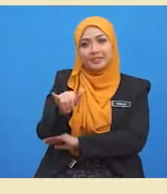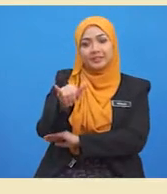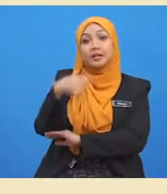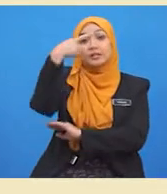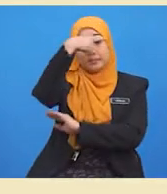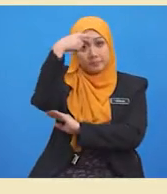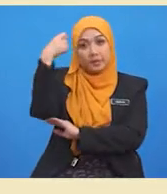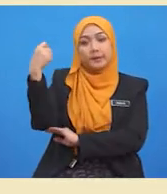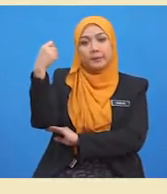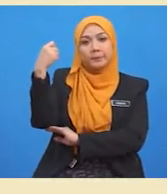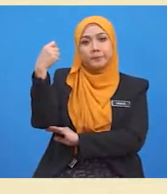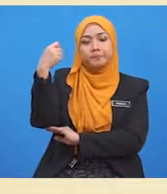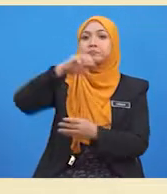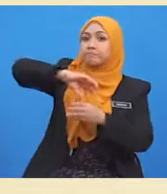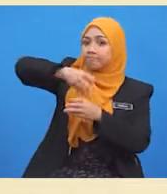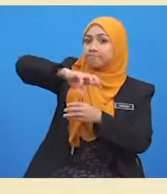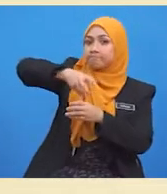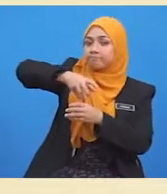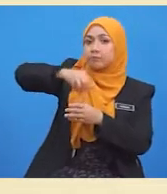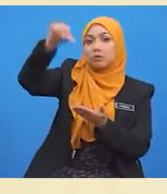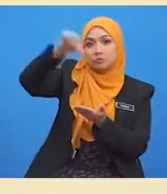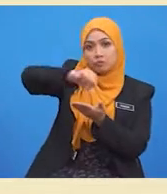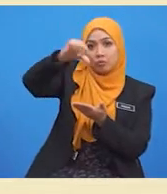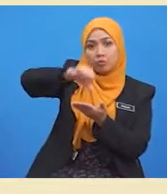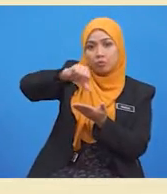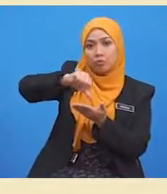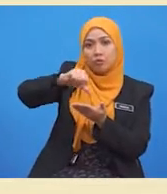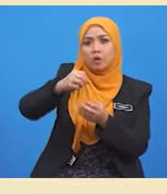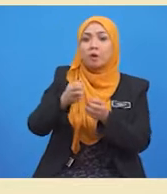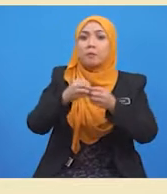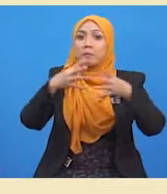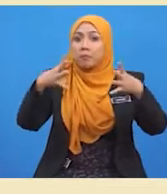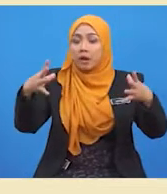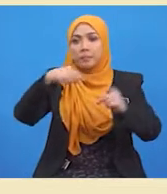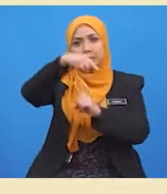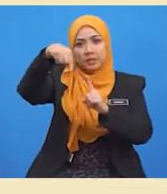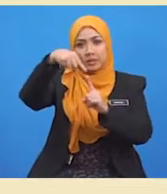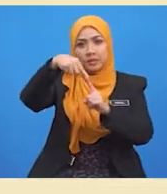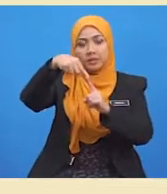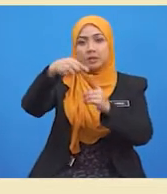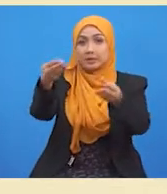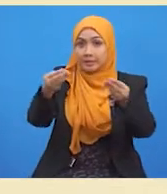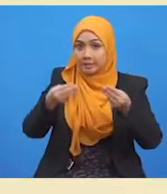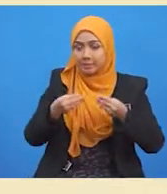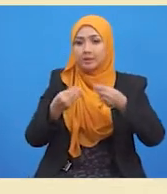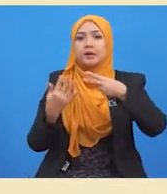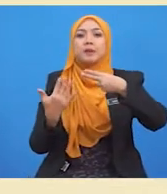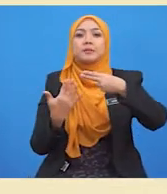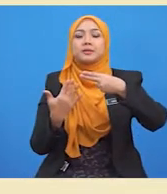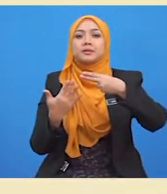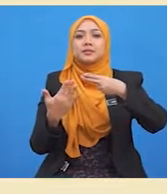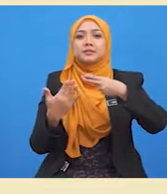landasan tersebut apabila cuaca panas besi landasan